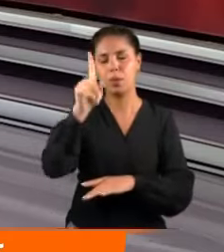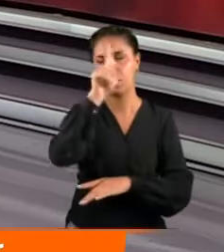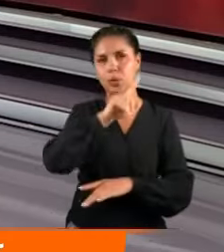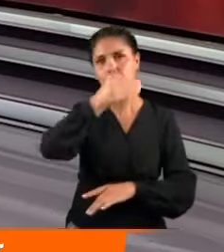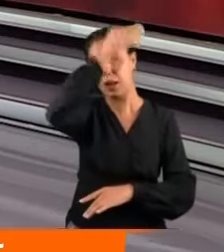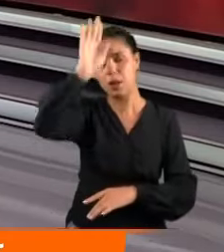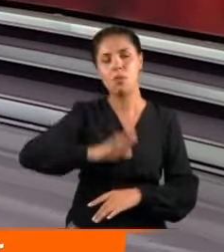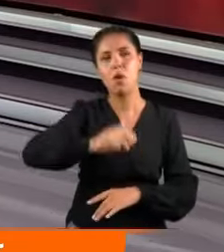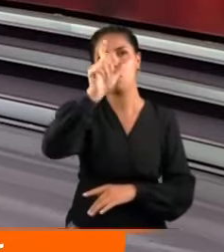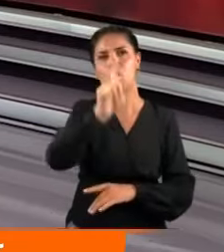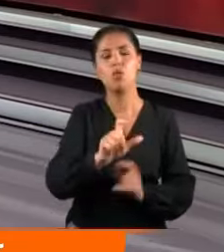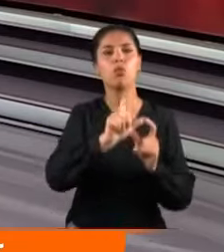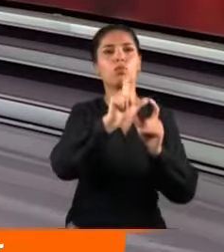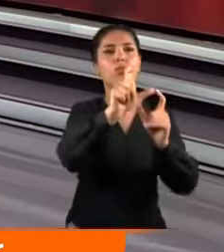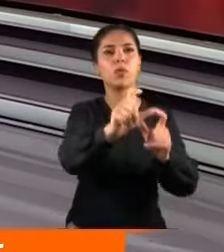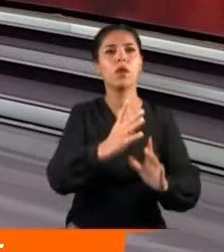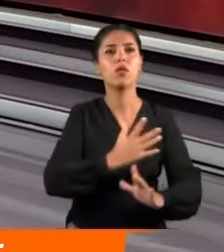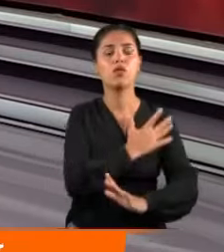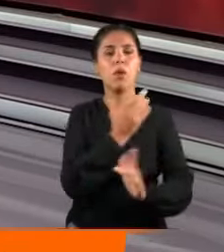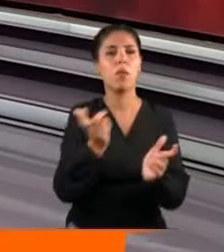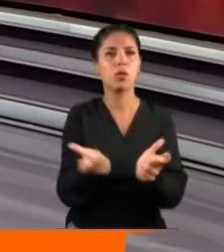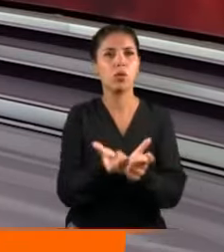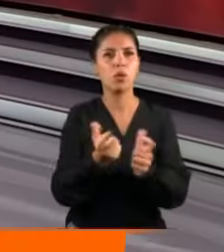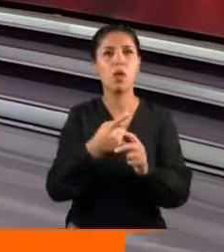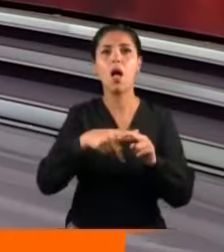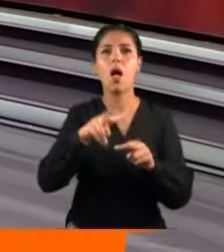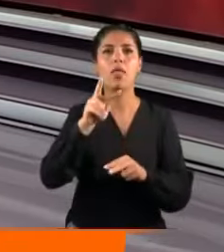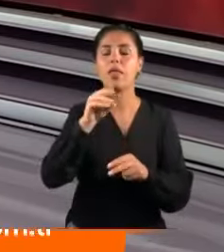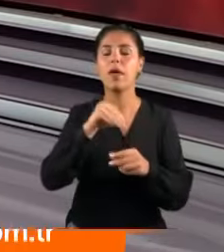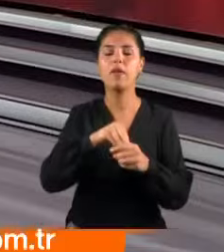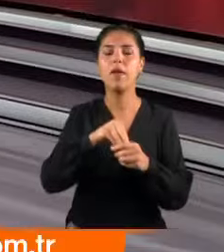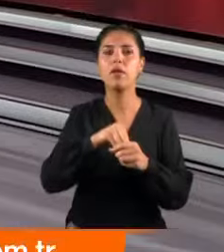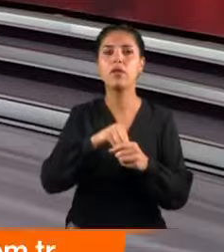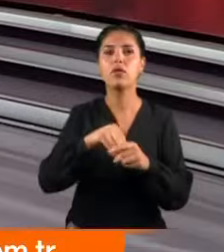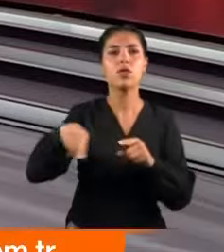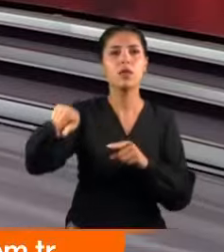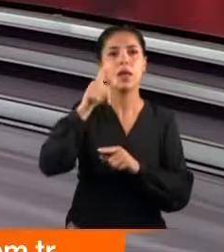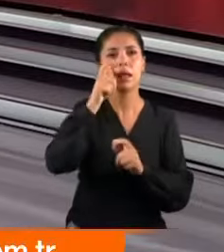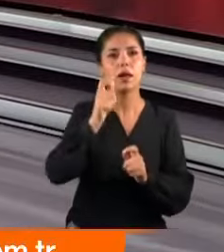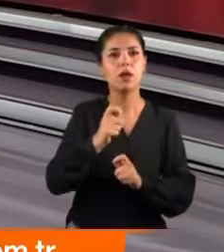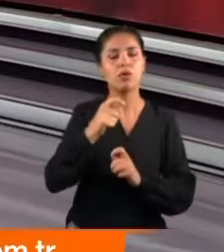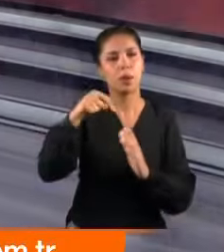İmamoğlu'na sordu. İşte CHP kurultayından ATV kamerasına yansıyan ayrıntılar geliyor.